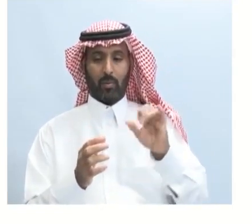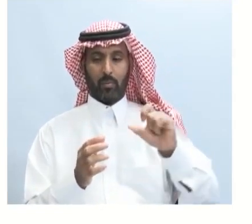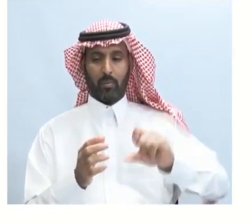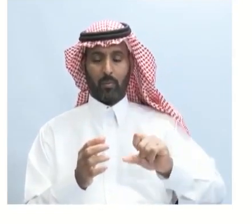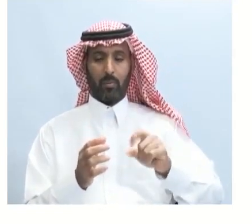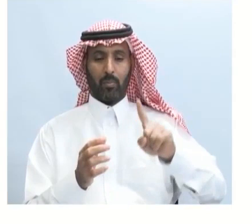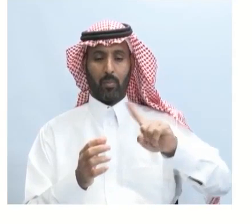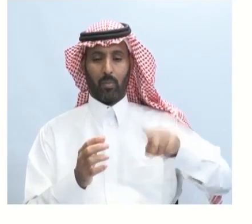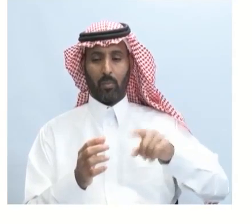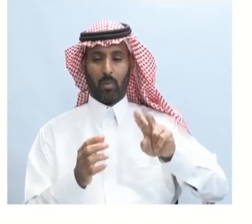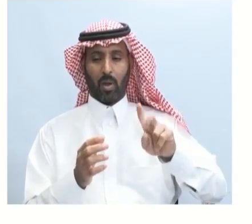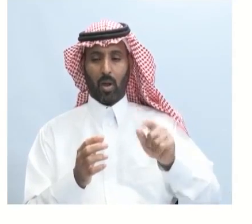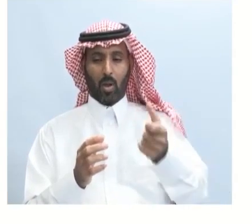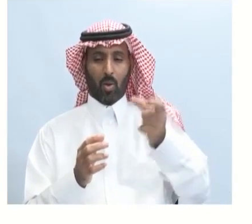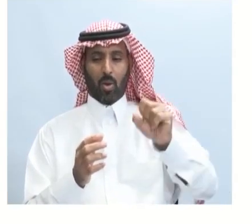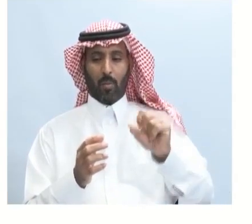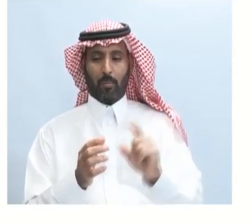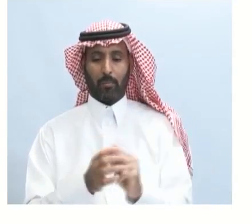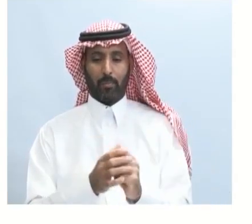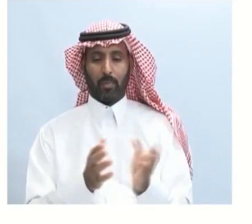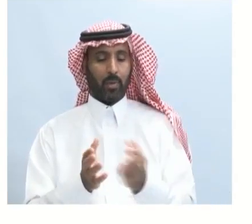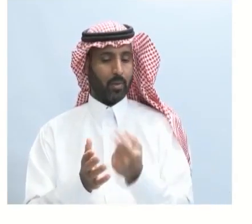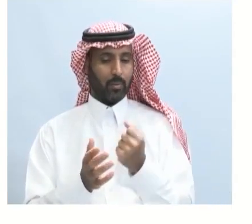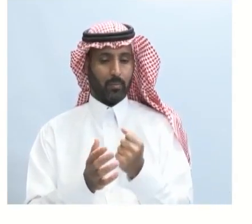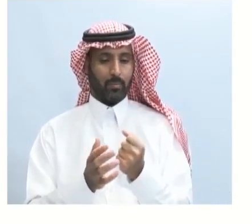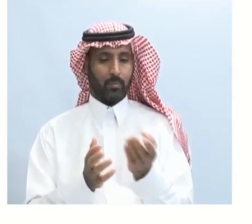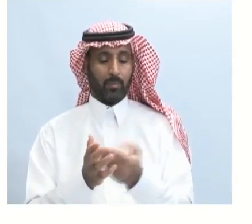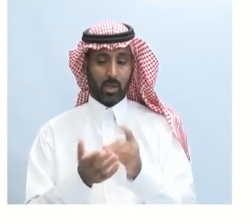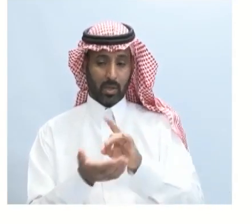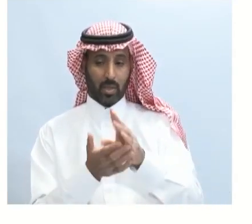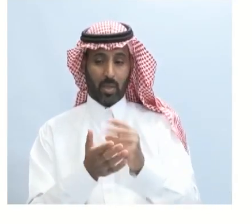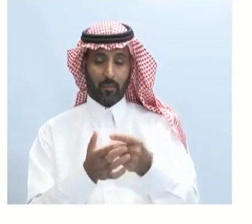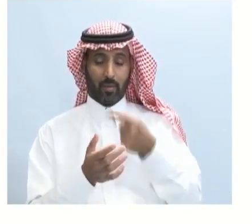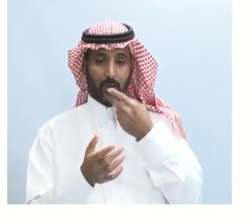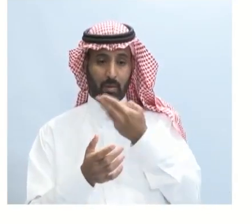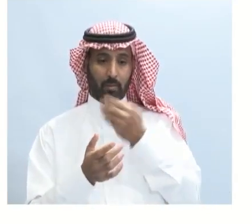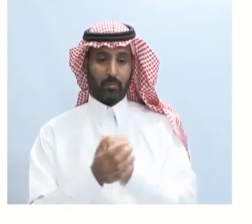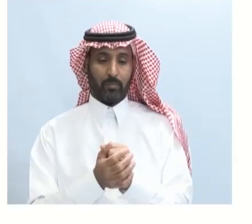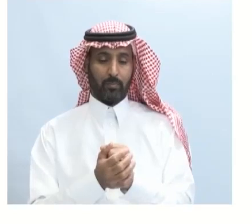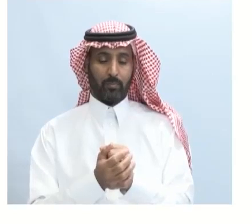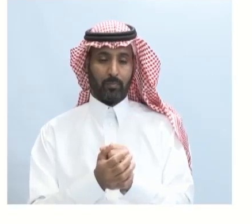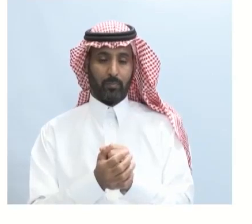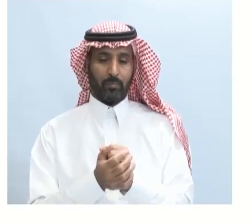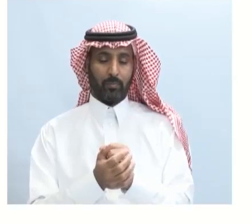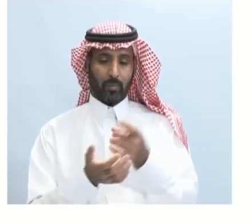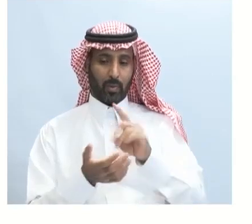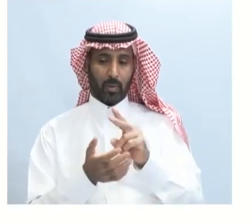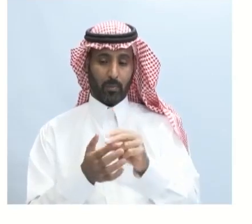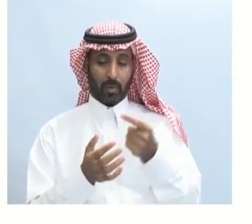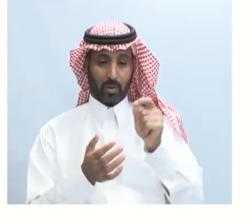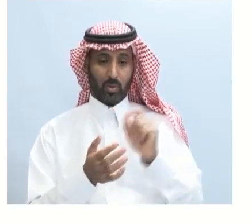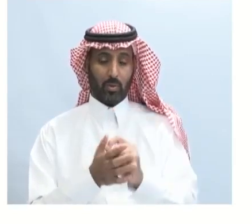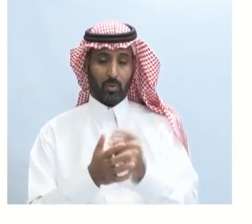بروبانول كحول بروبانول ماذا سنفعل سنحفظ ما هذا جزيء ما حذفنا جزيء